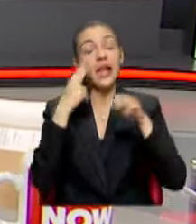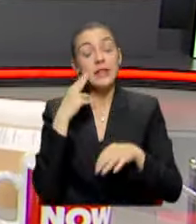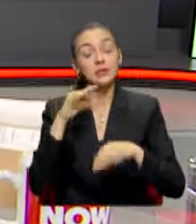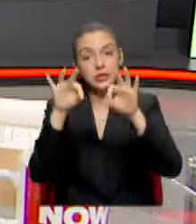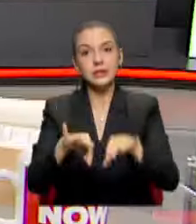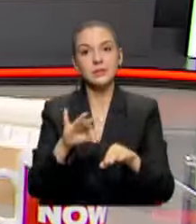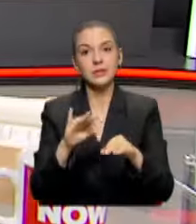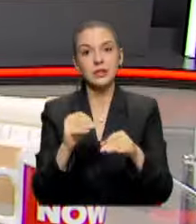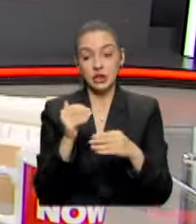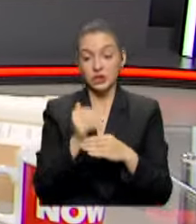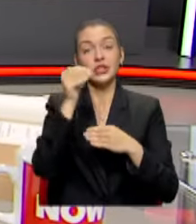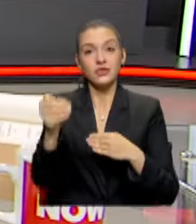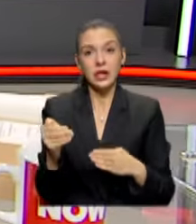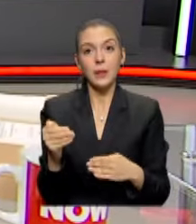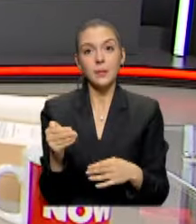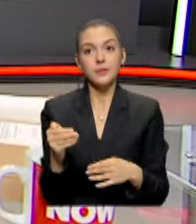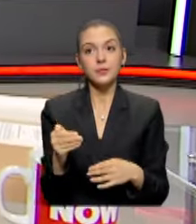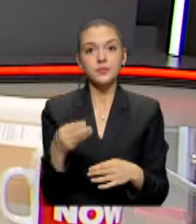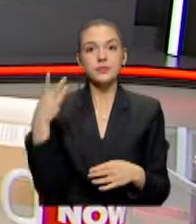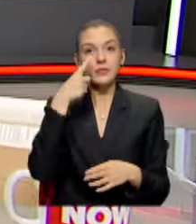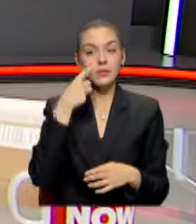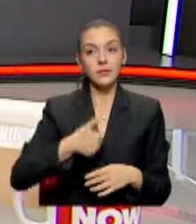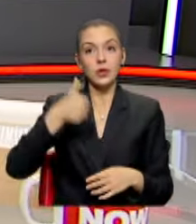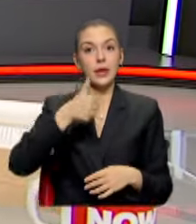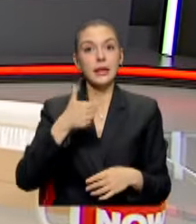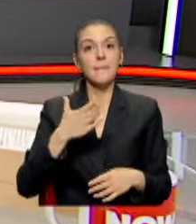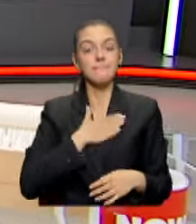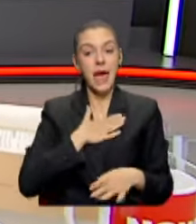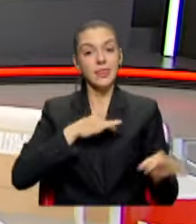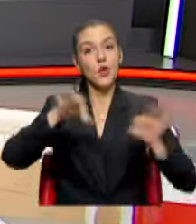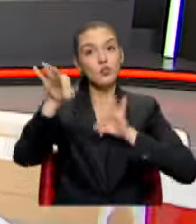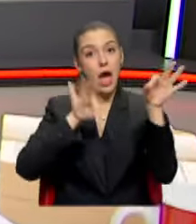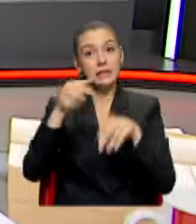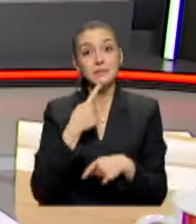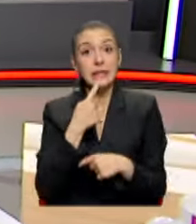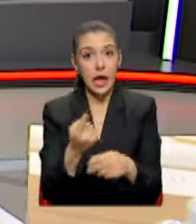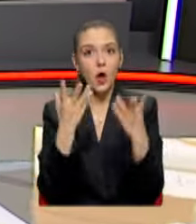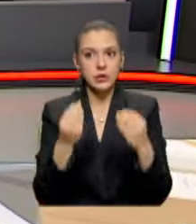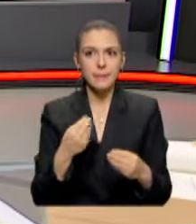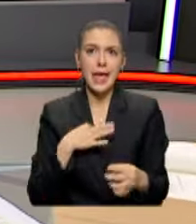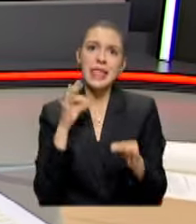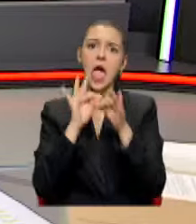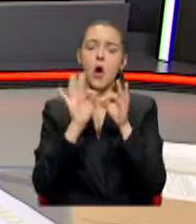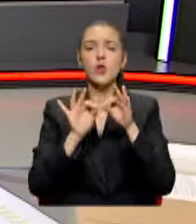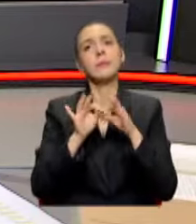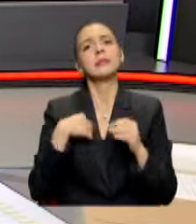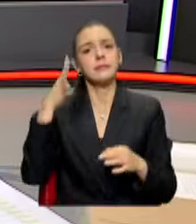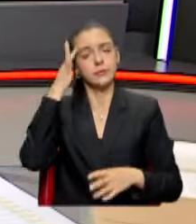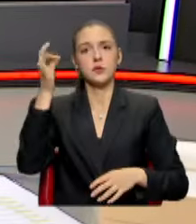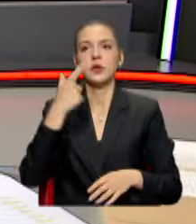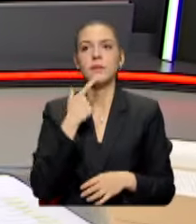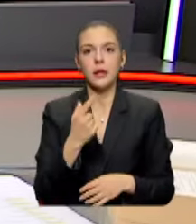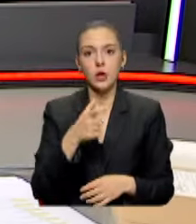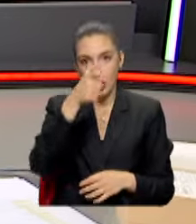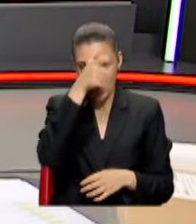çıkıp yine Cumhurbaşkanı Erdoğan Ben mühendisim derse ben ekonomistim biliyorsunuz Türkçedeki en pahalı